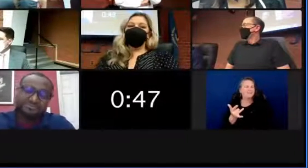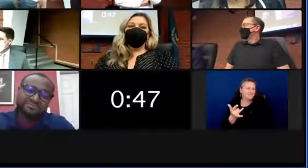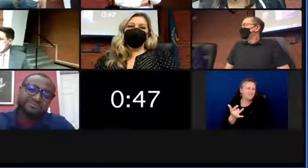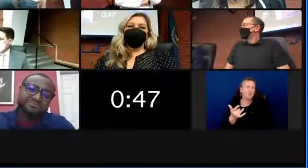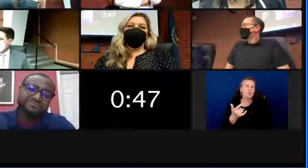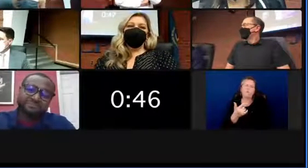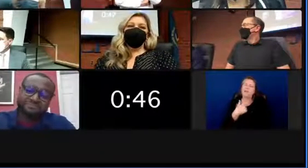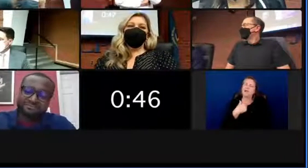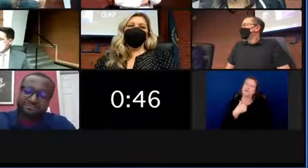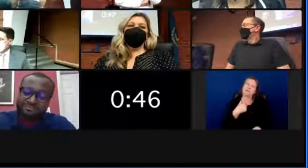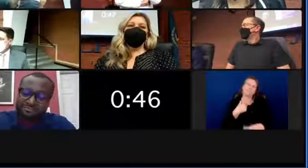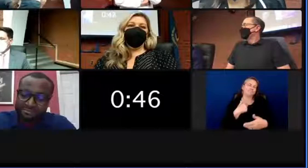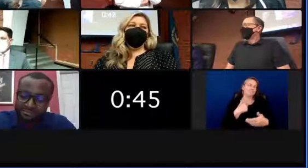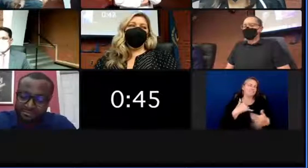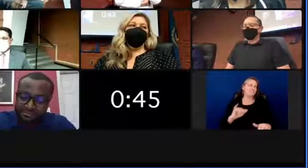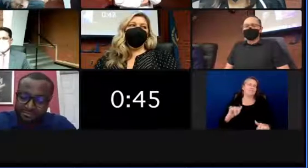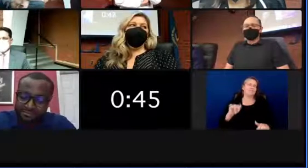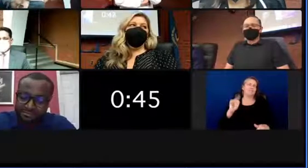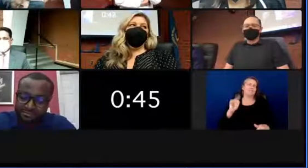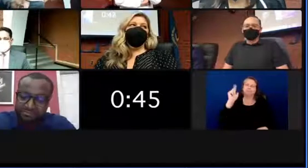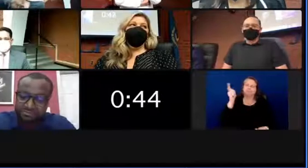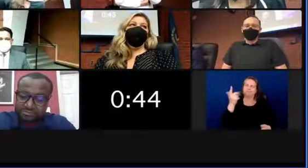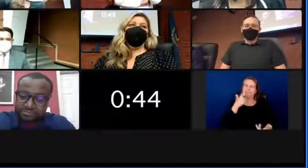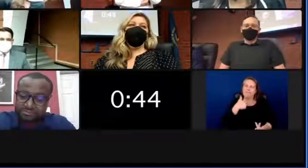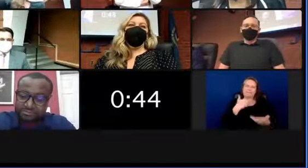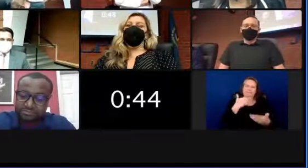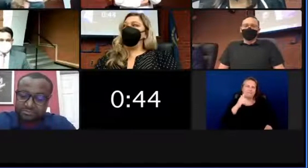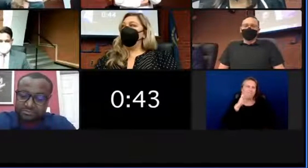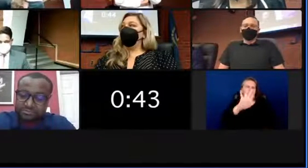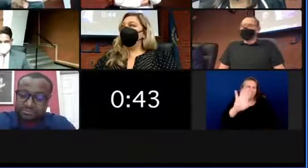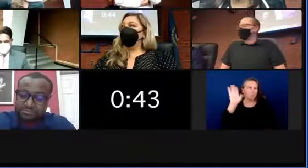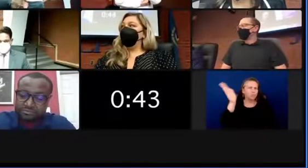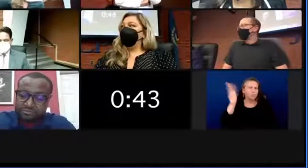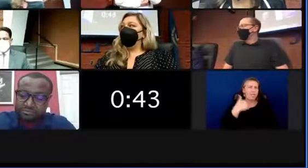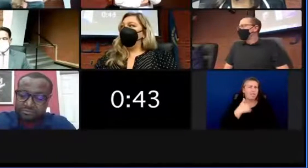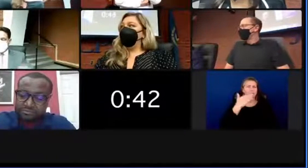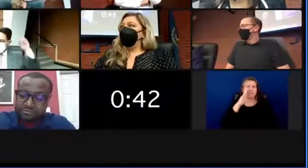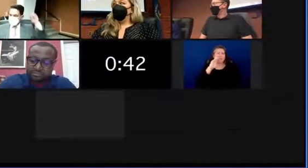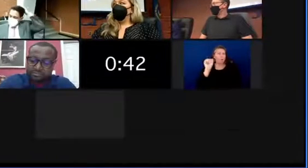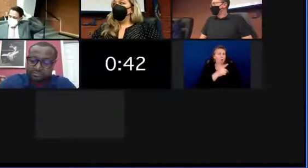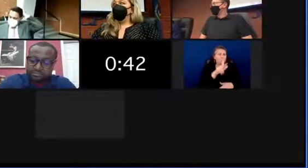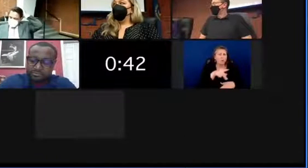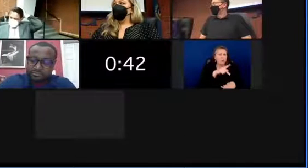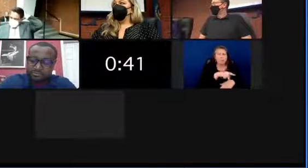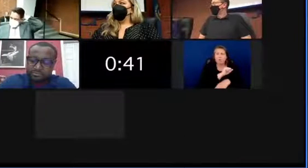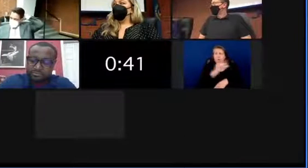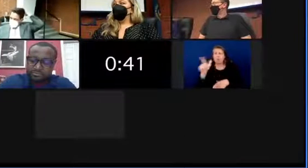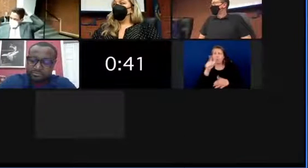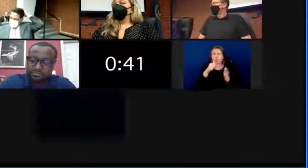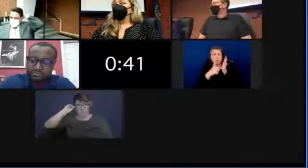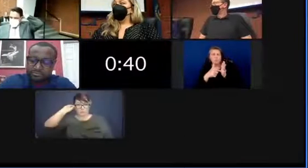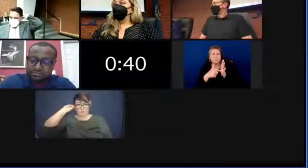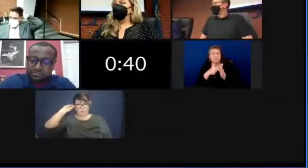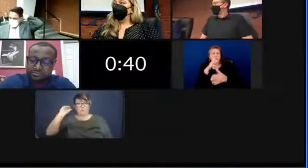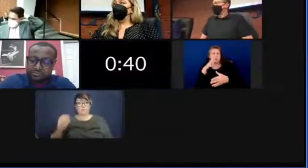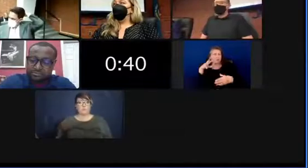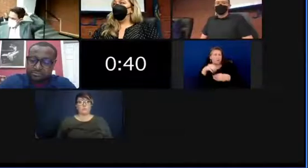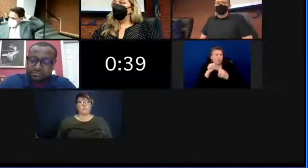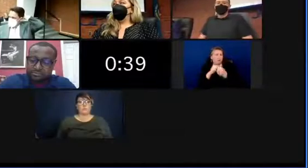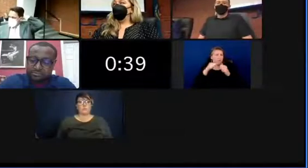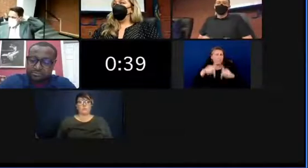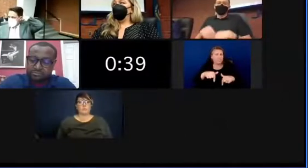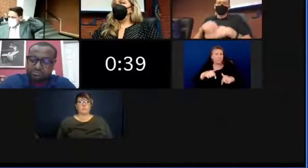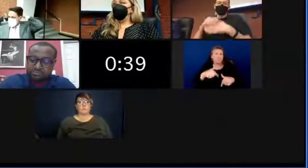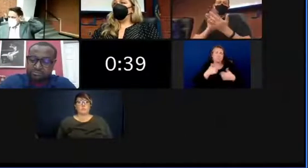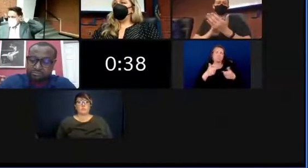وتحديات في سلب الرياضيات وما إلى ذلك. فأنا أود أن أشكركم جزيل الشكر على عروضكم، وأود أن أشكر جميع